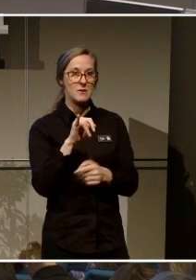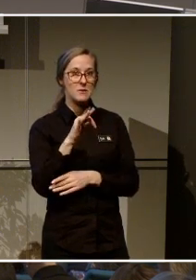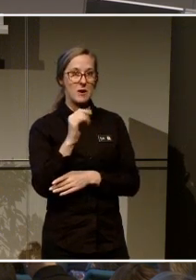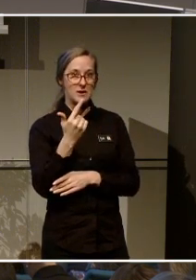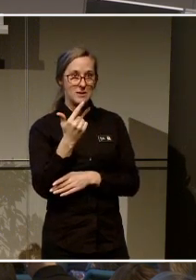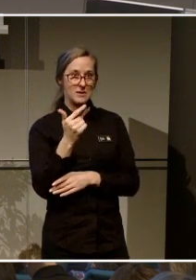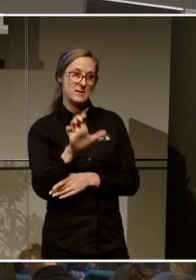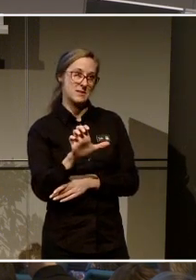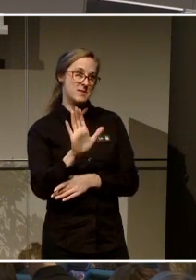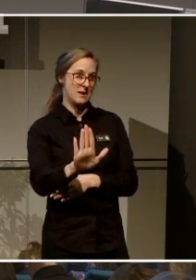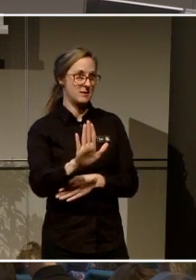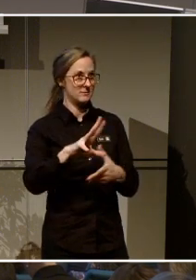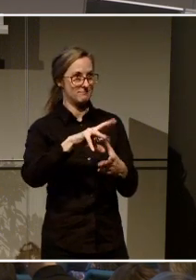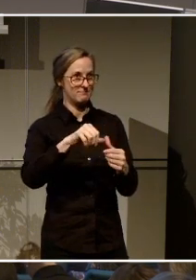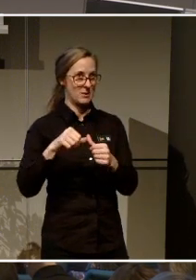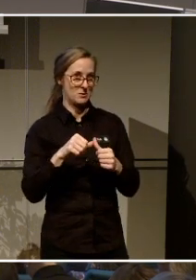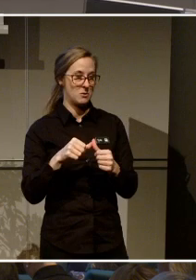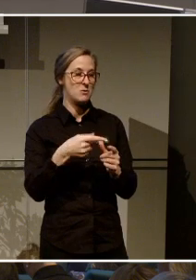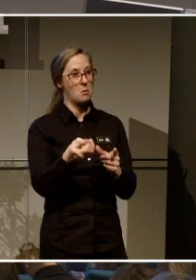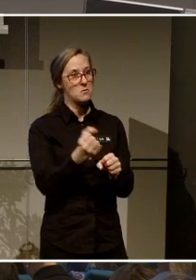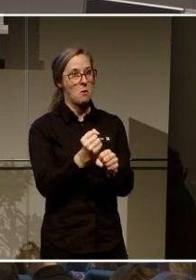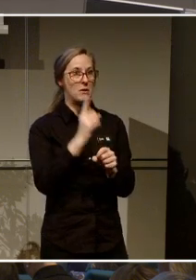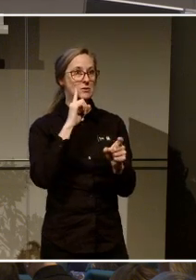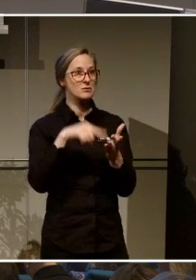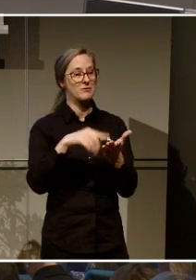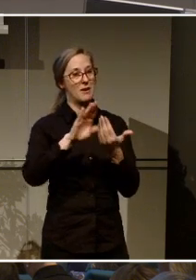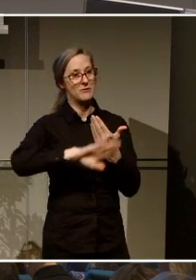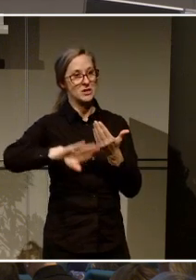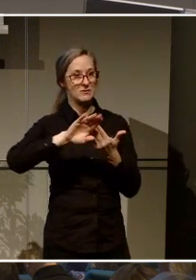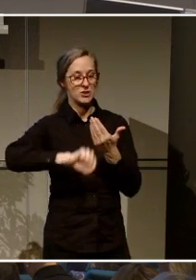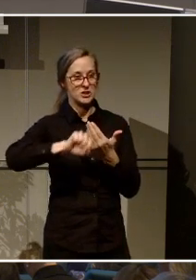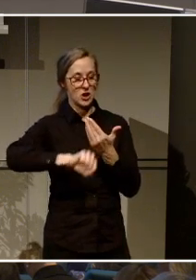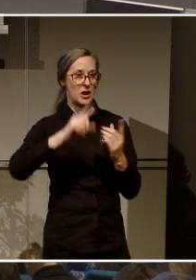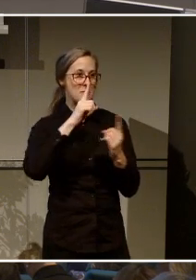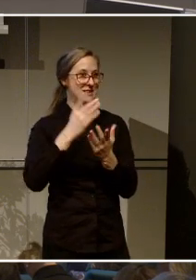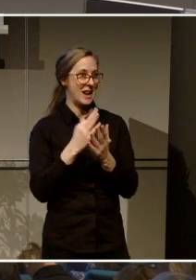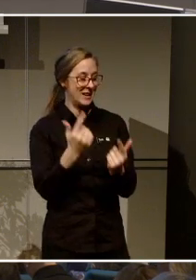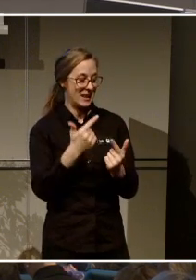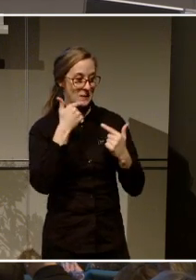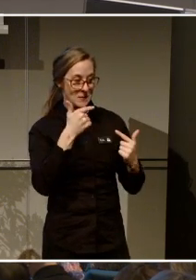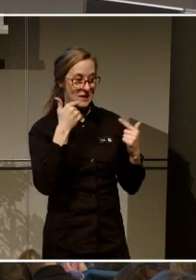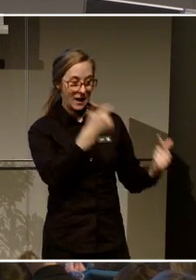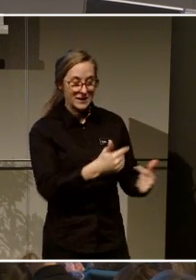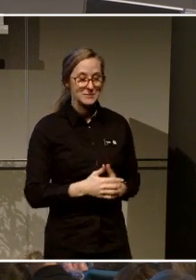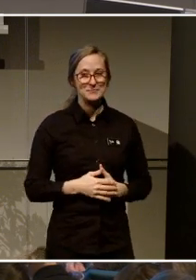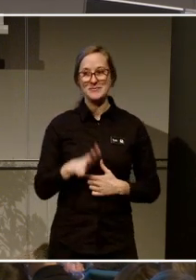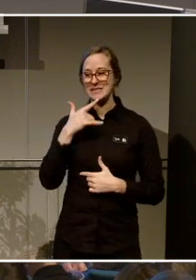på 90-talet, och online för att försvara människors medborgerliga och politiska rättigheter. Tusen tack! Ja, tack!